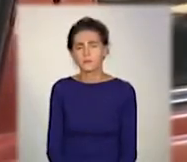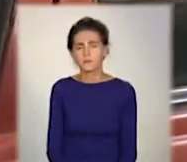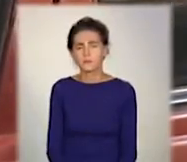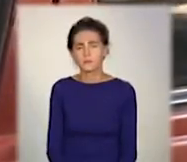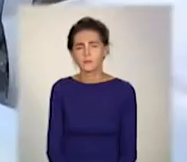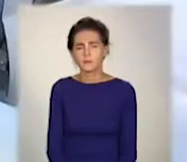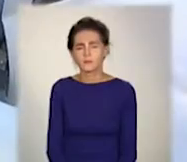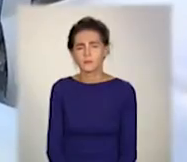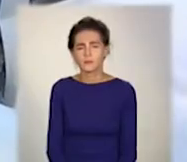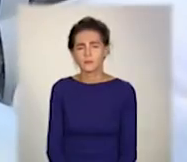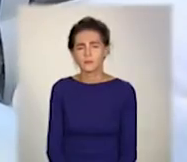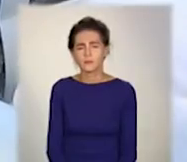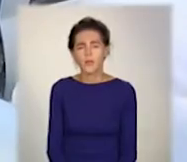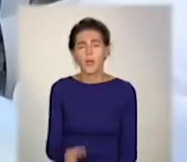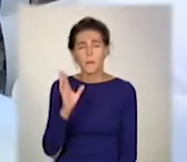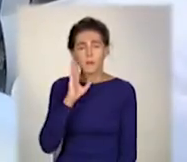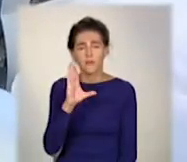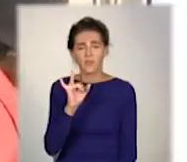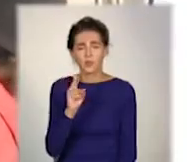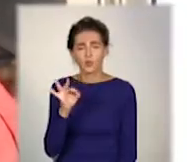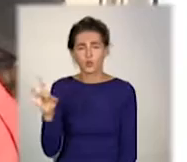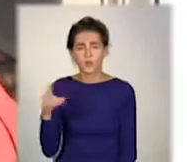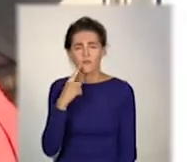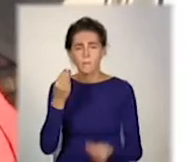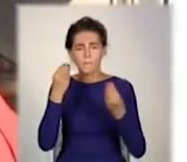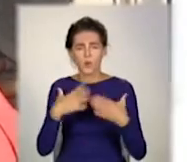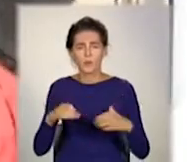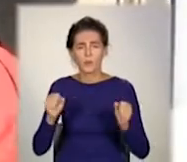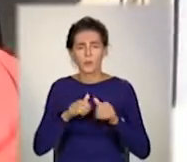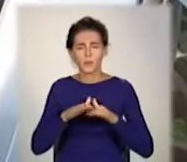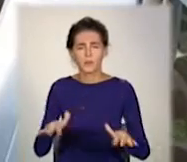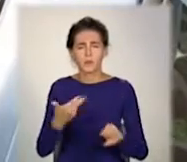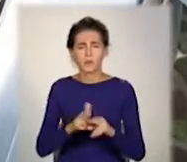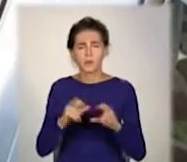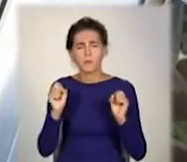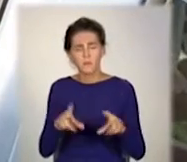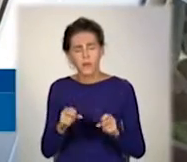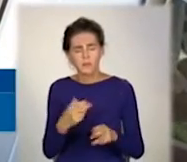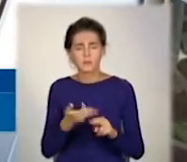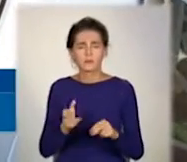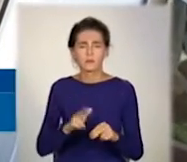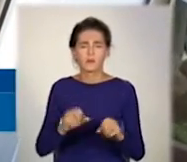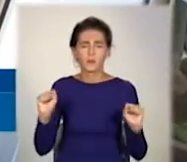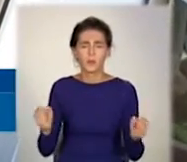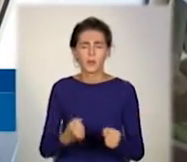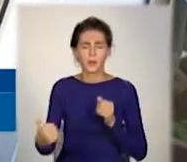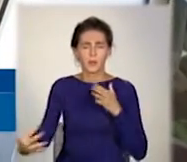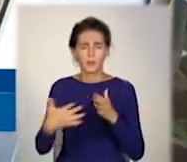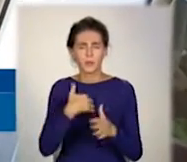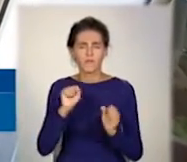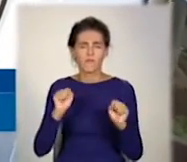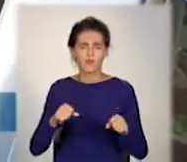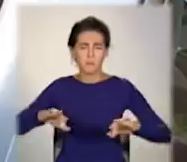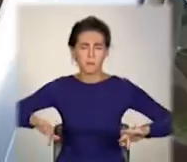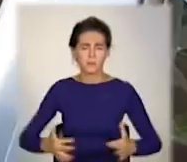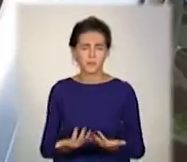паритися трошки. А ось пан Віктор певен, спітнілим під кондиціонер зась. Весь мокрий, включає холод, і